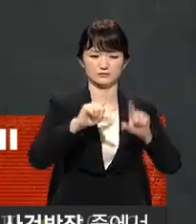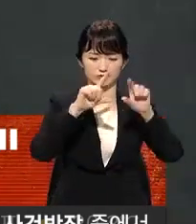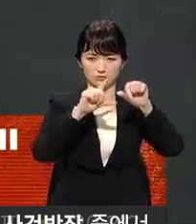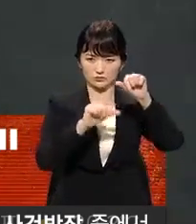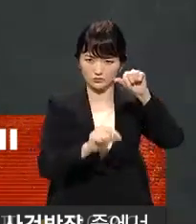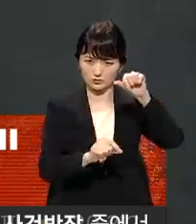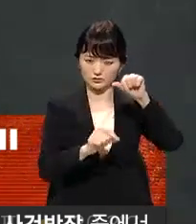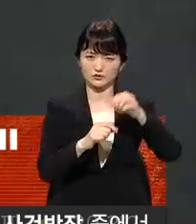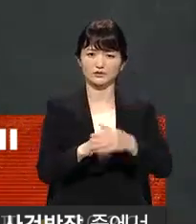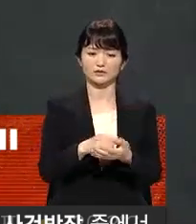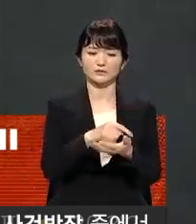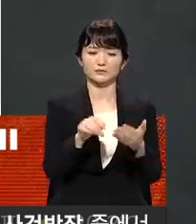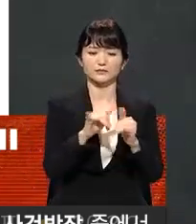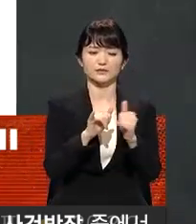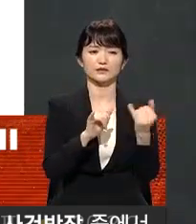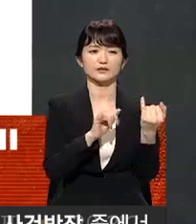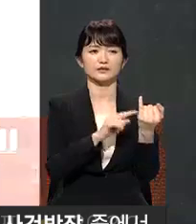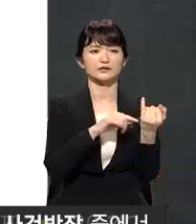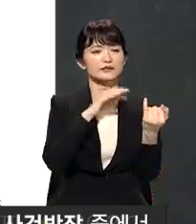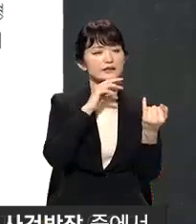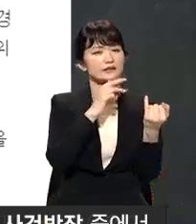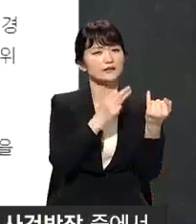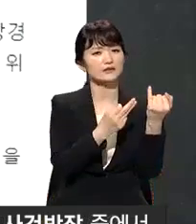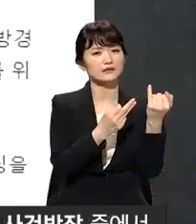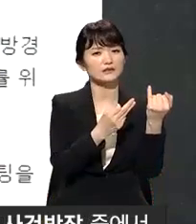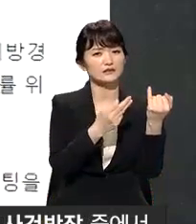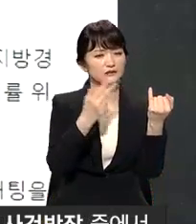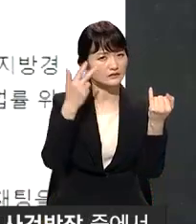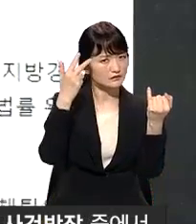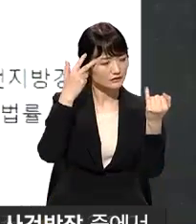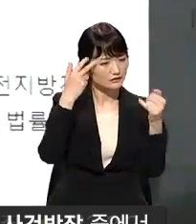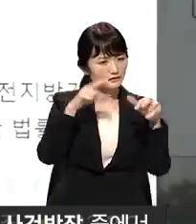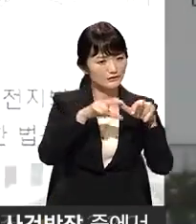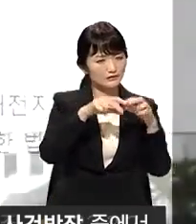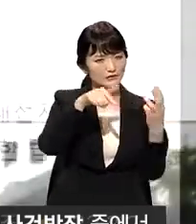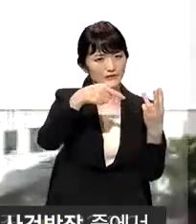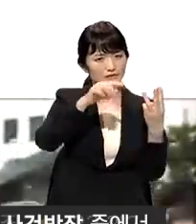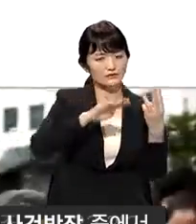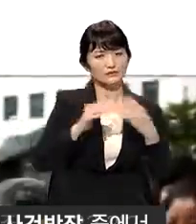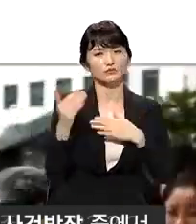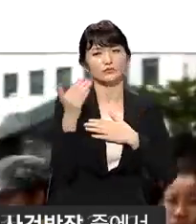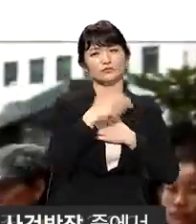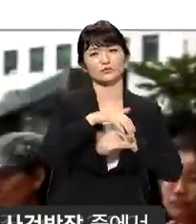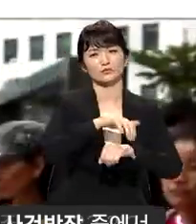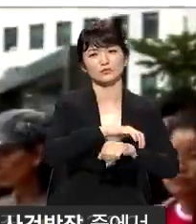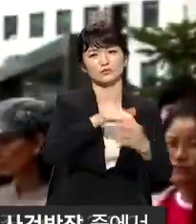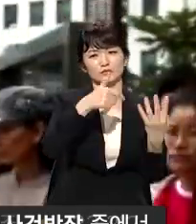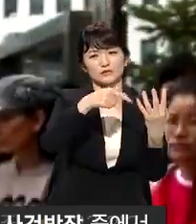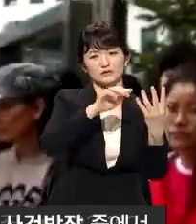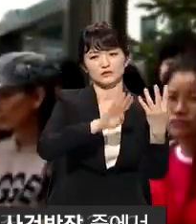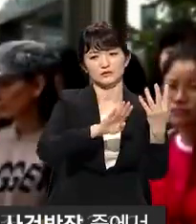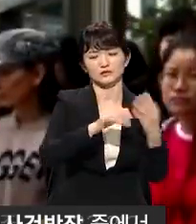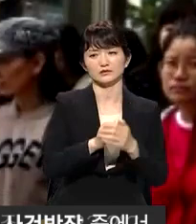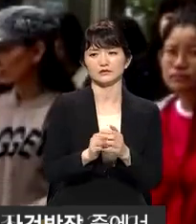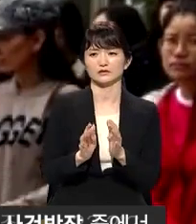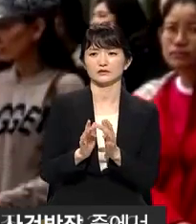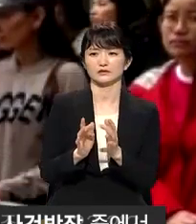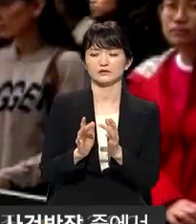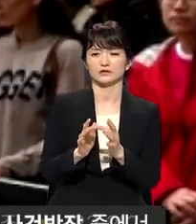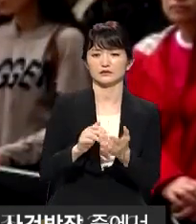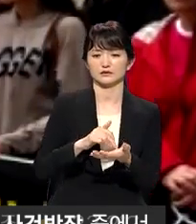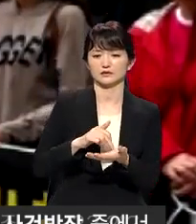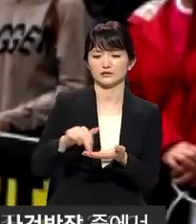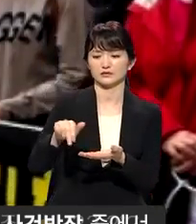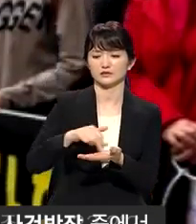이제 피해자는 그 당시에 13살이었고 지적장애 상급의 신체장애 4급이었습니다 근데 인터넷 채팅을 통해